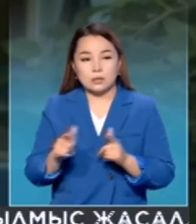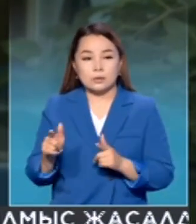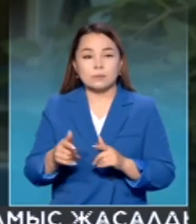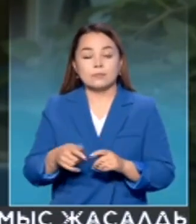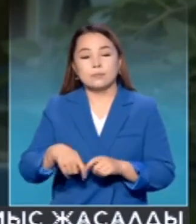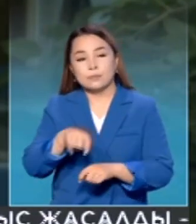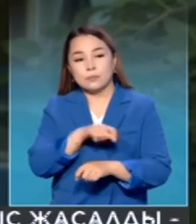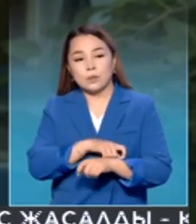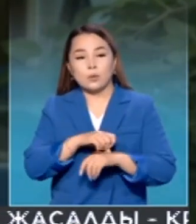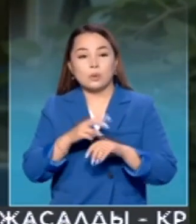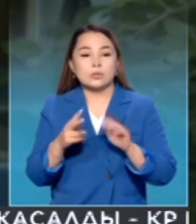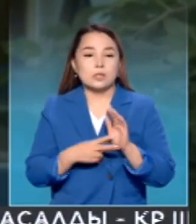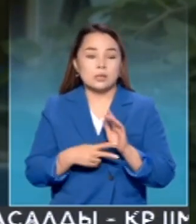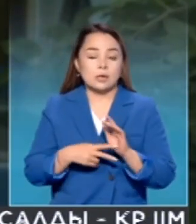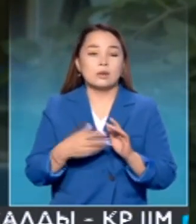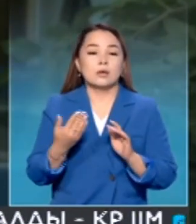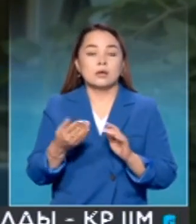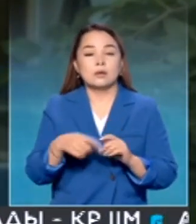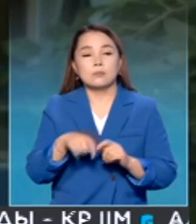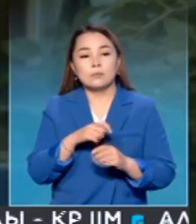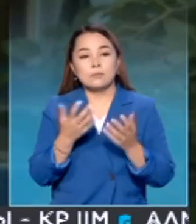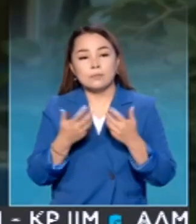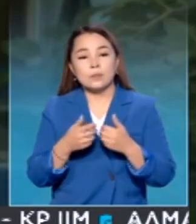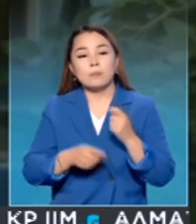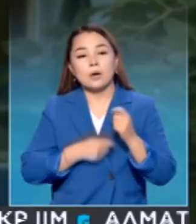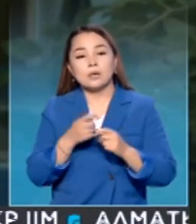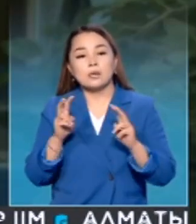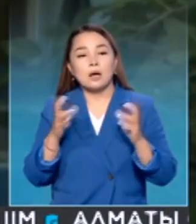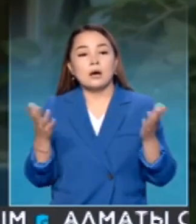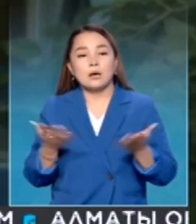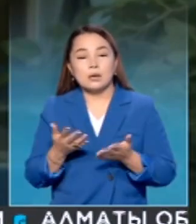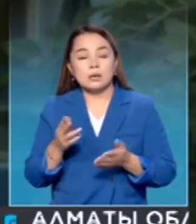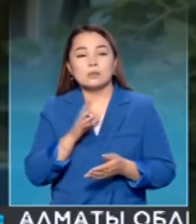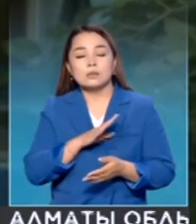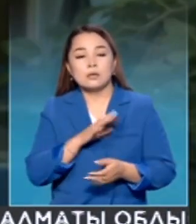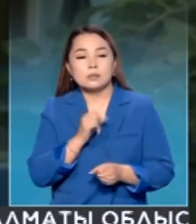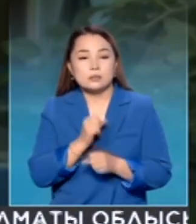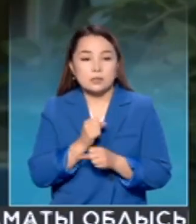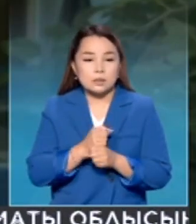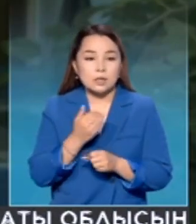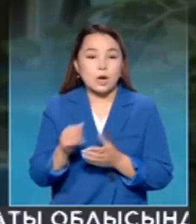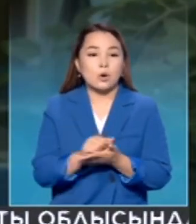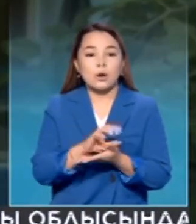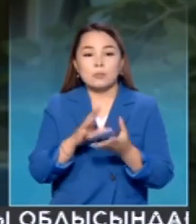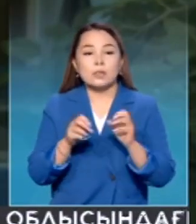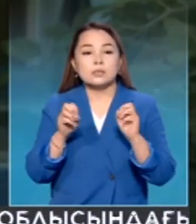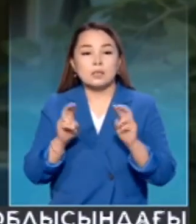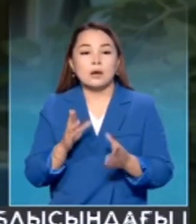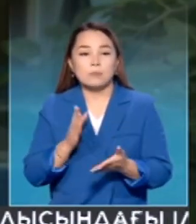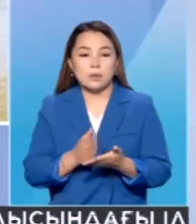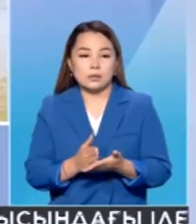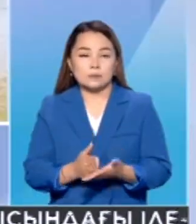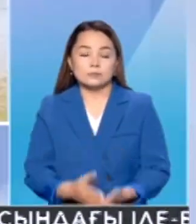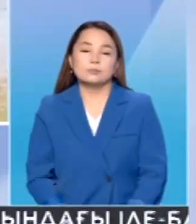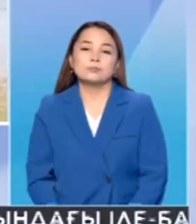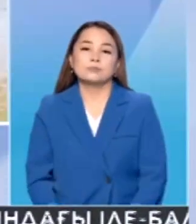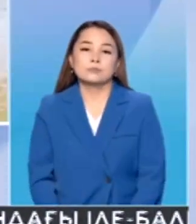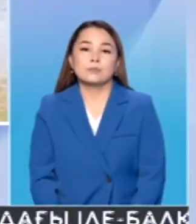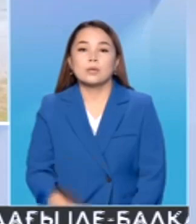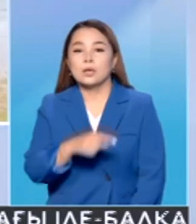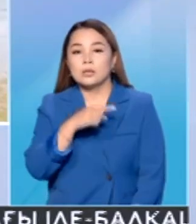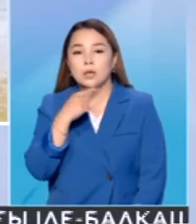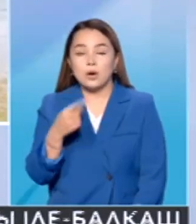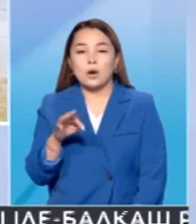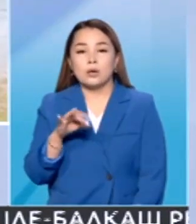биіктігі 17 метр, ені, ол қандай материалдан жасалған, ол не үшін жасалғандығы туралы арнайы құжаты бар ол. Ал